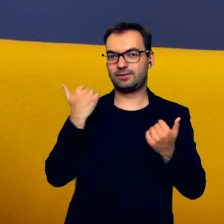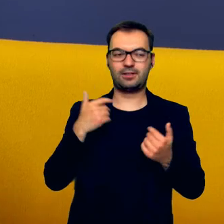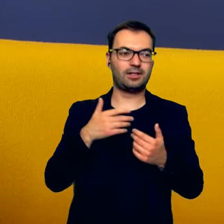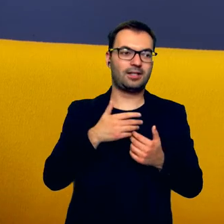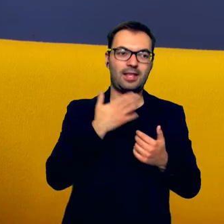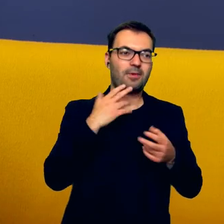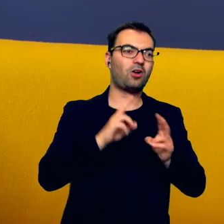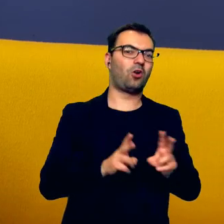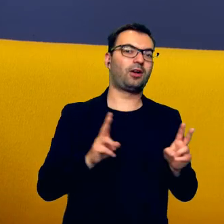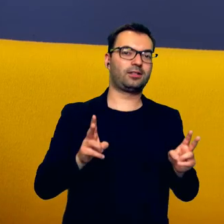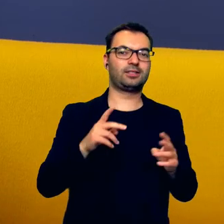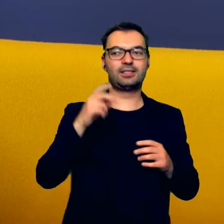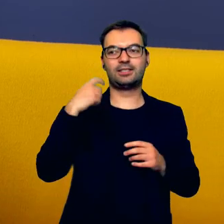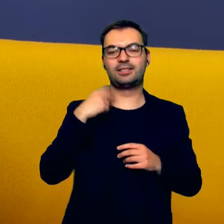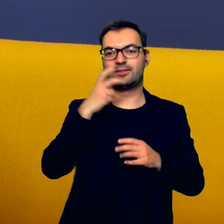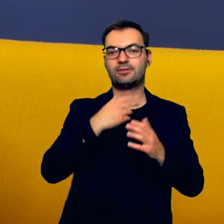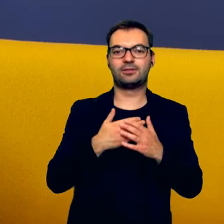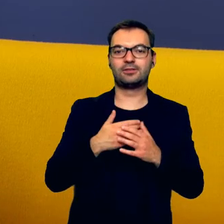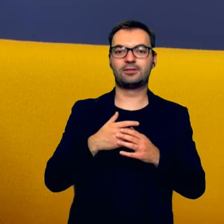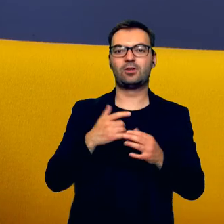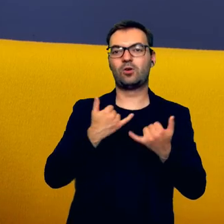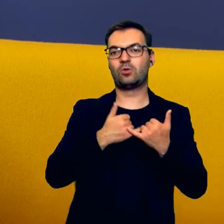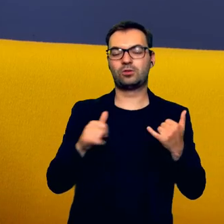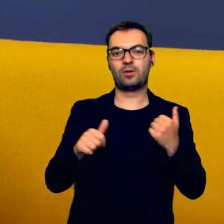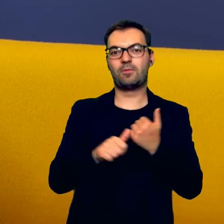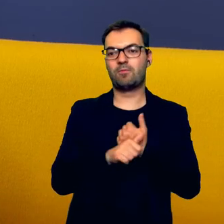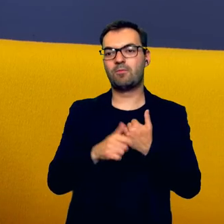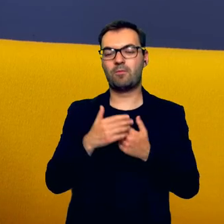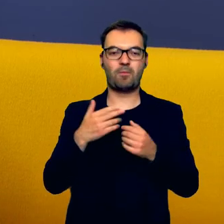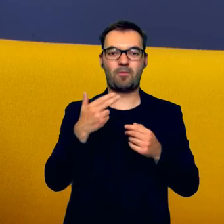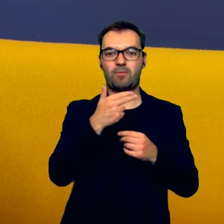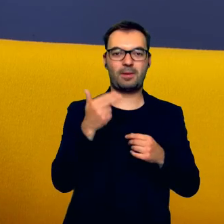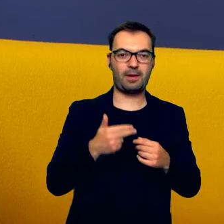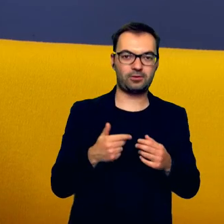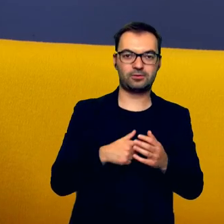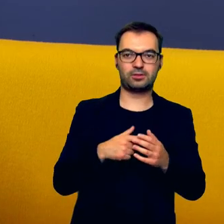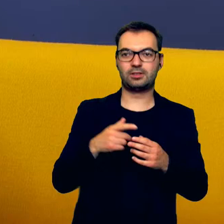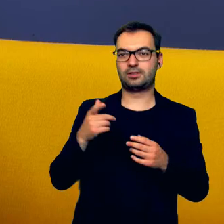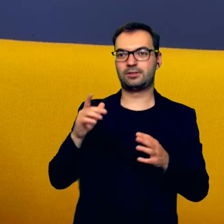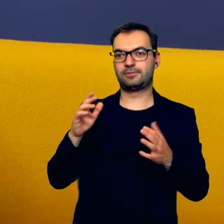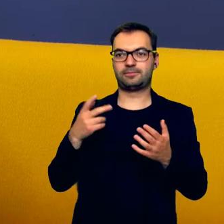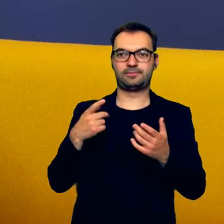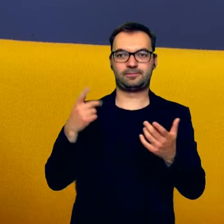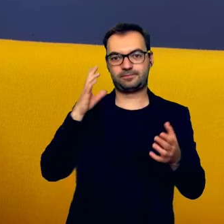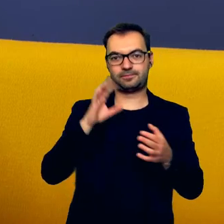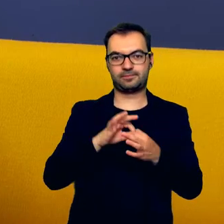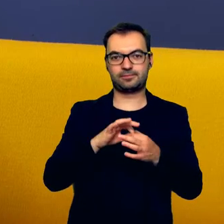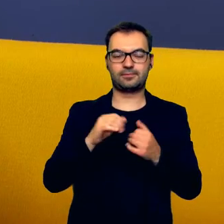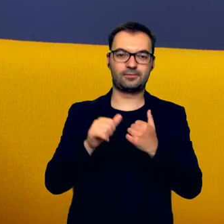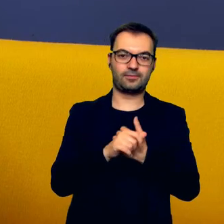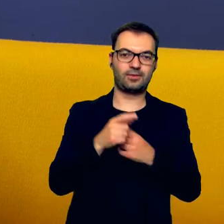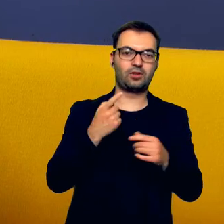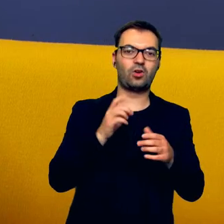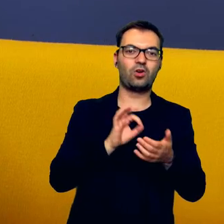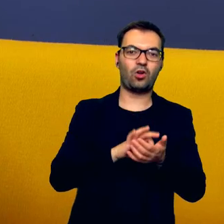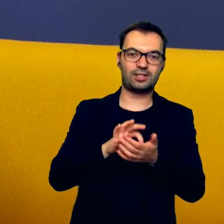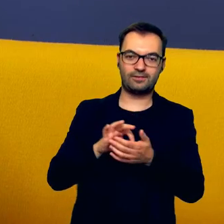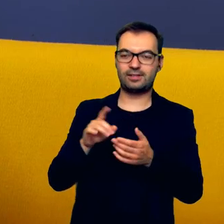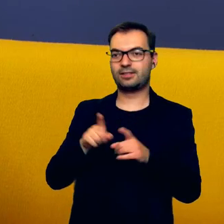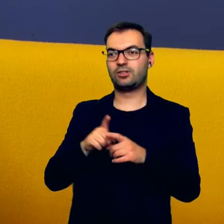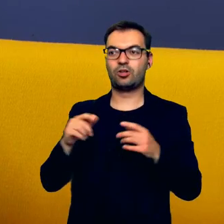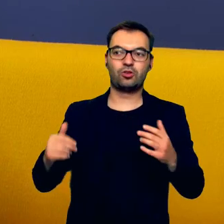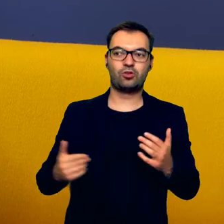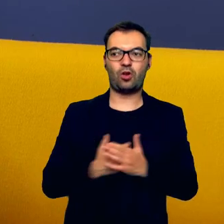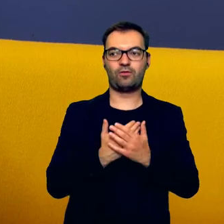Może nie ma konkretnego. Zainteresowało mnie to właśnie w kontekście tych różnych motywów, które pan przywołuje ze względu na swoją konsekwencję, ale również jako